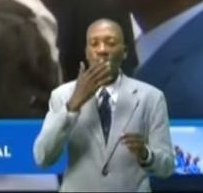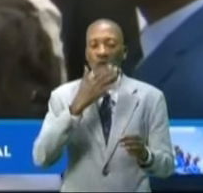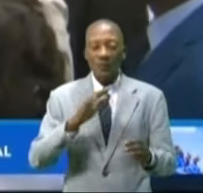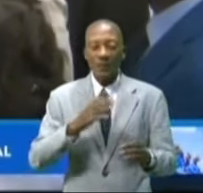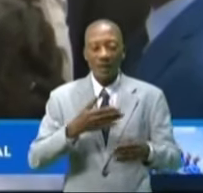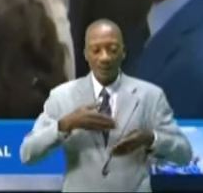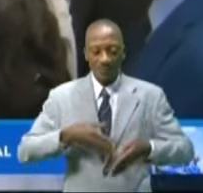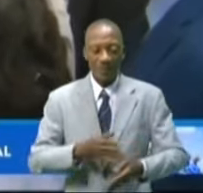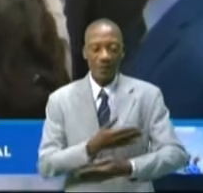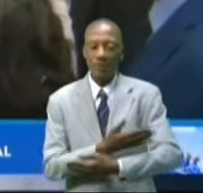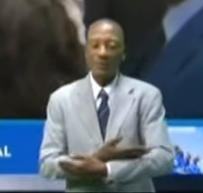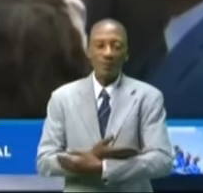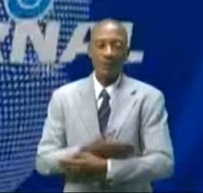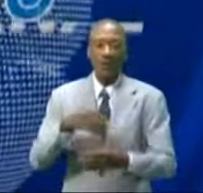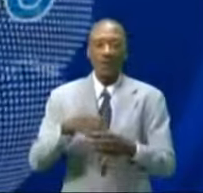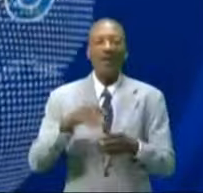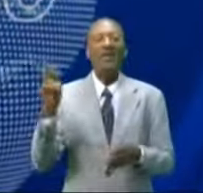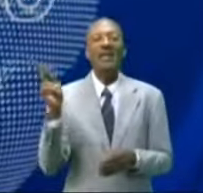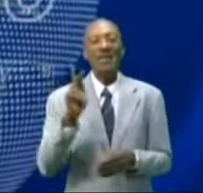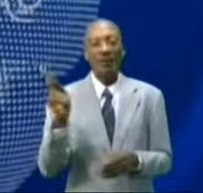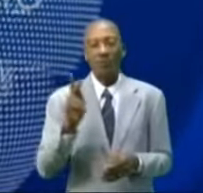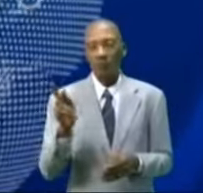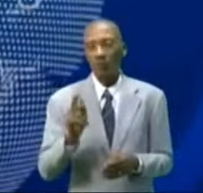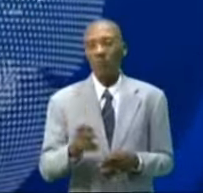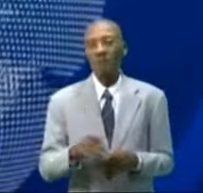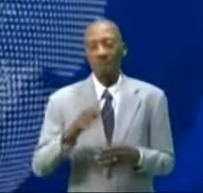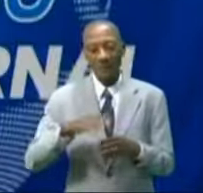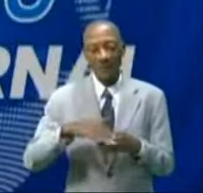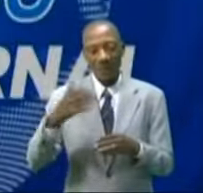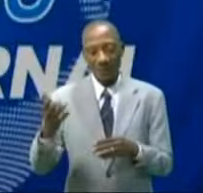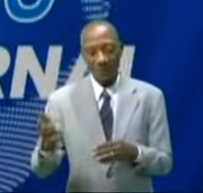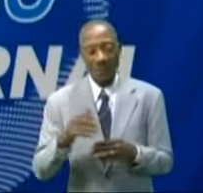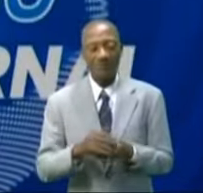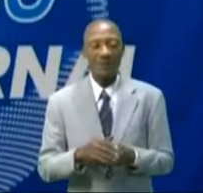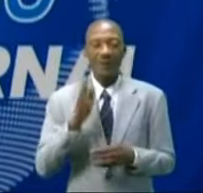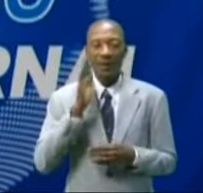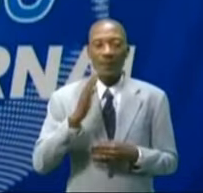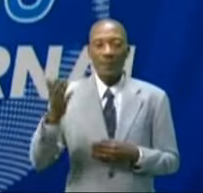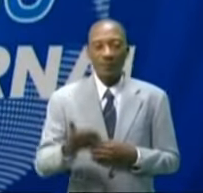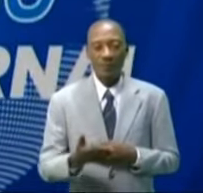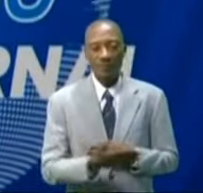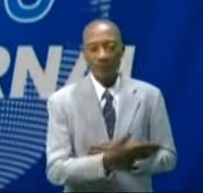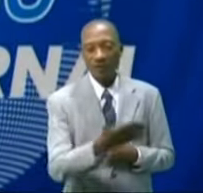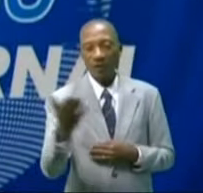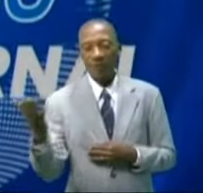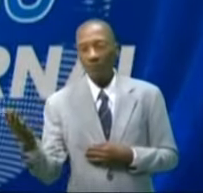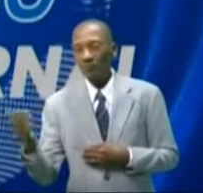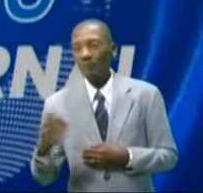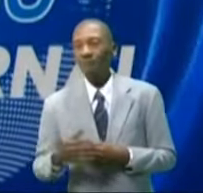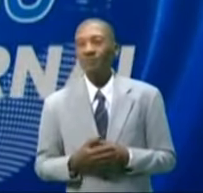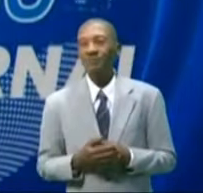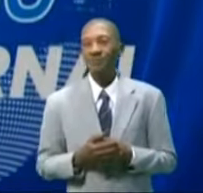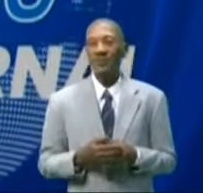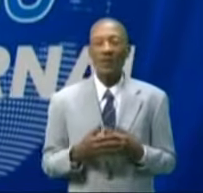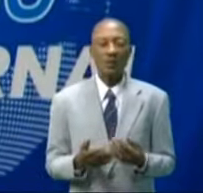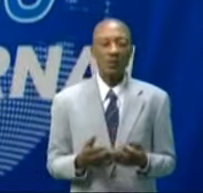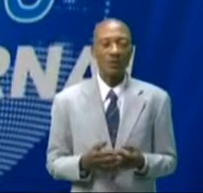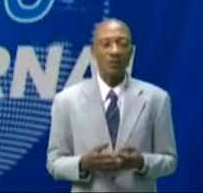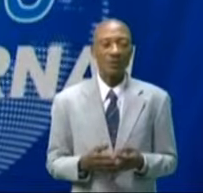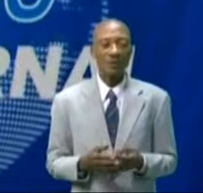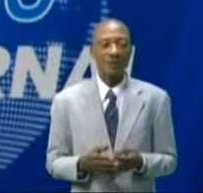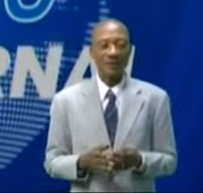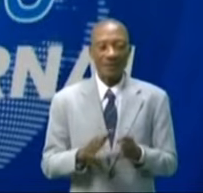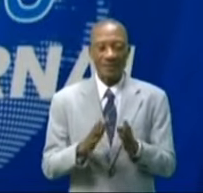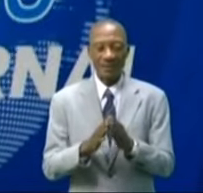prochaines éditions d'information. Bienvenue à tous. Le chemin est grandement ouvert pour Vital Kamerhe Lwakaningini Kingi